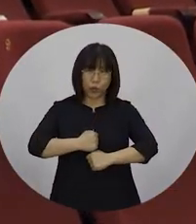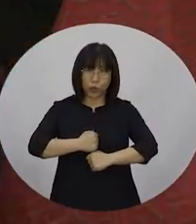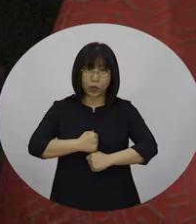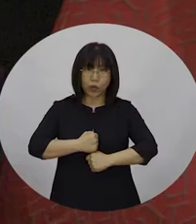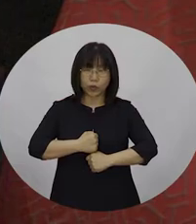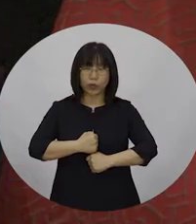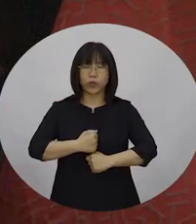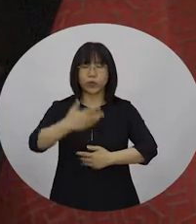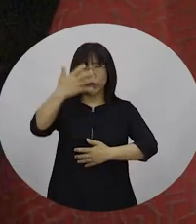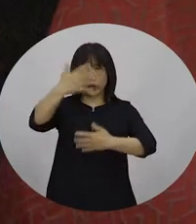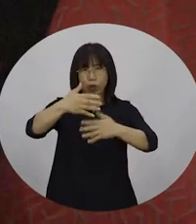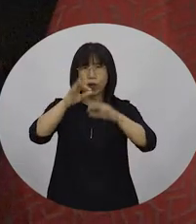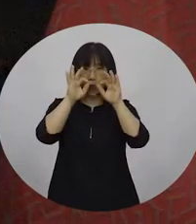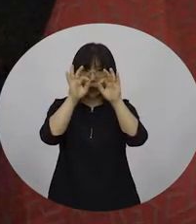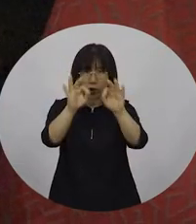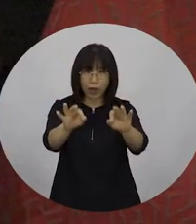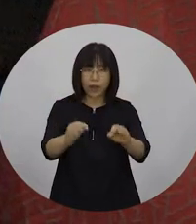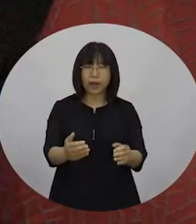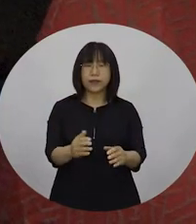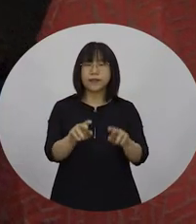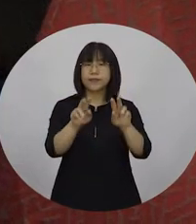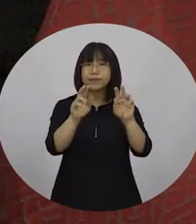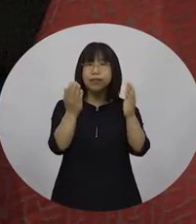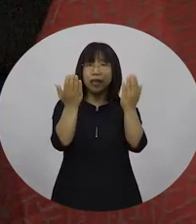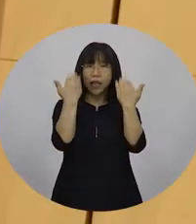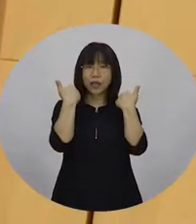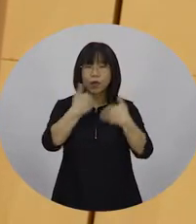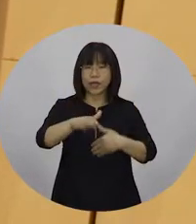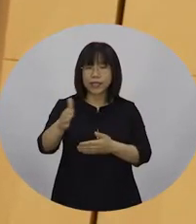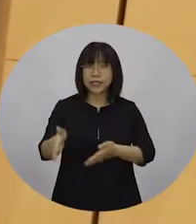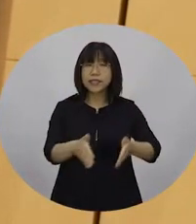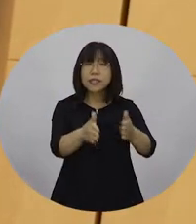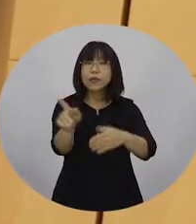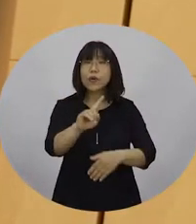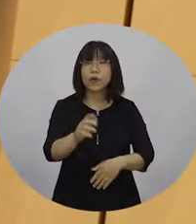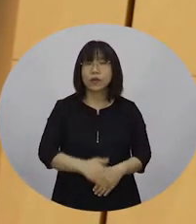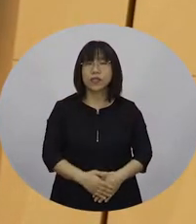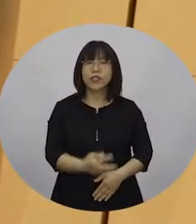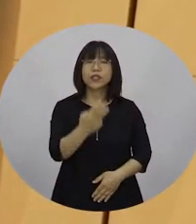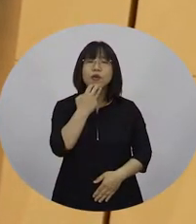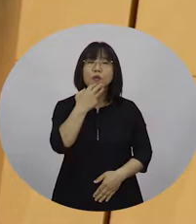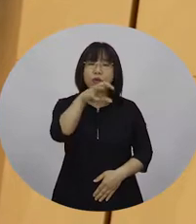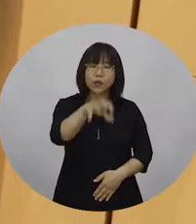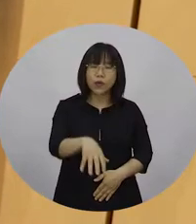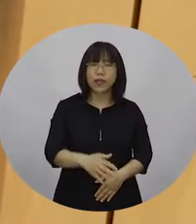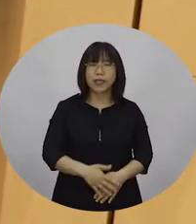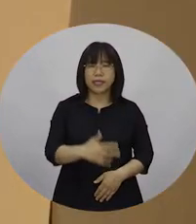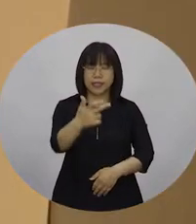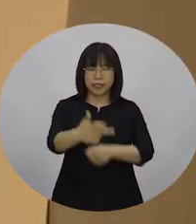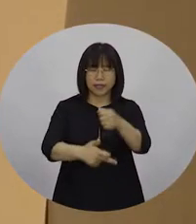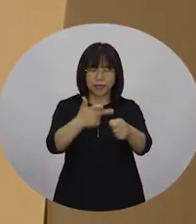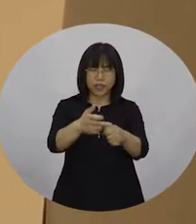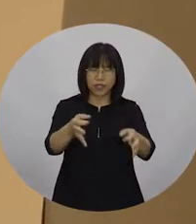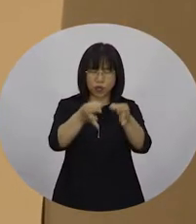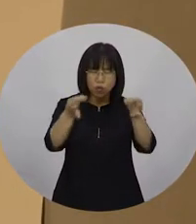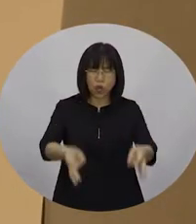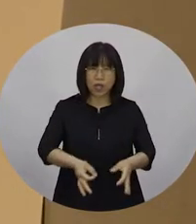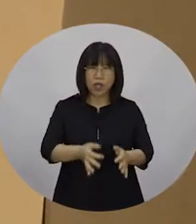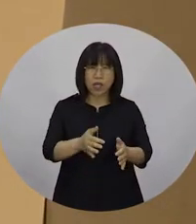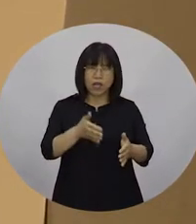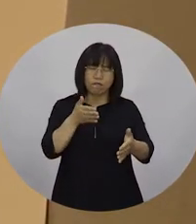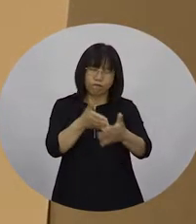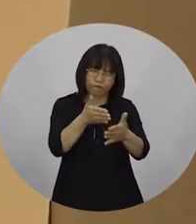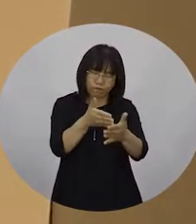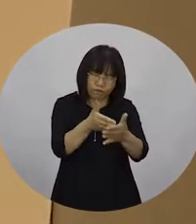방역 수칙을 철저히 준수하며 진행됐습니다 학교가는 길은 서울 시내의 17년만에 특수학교 인